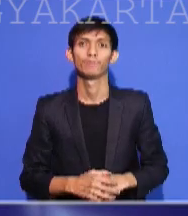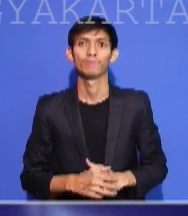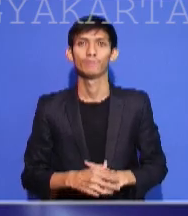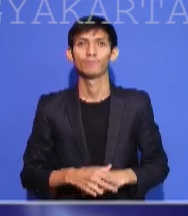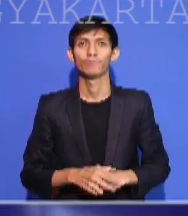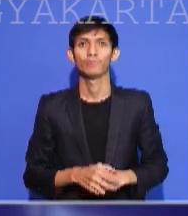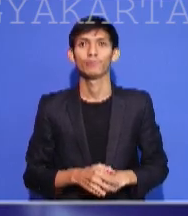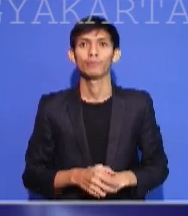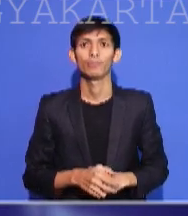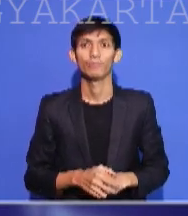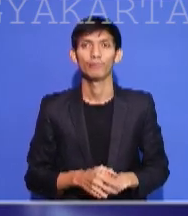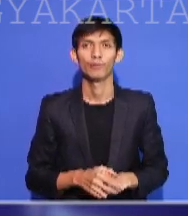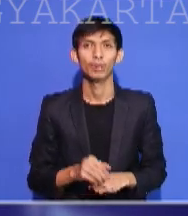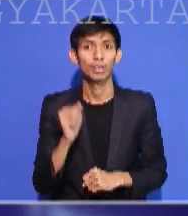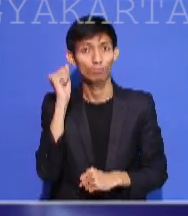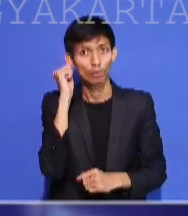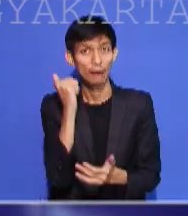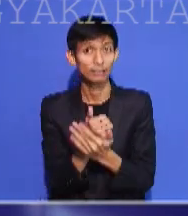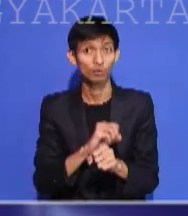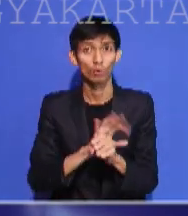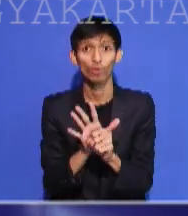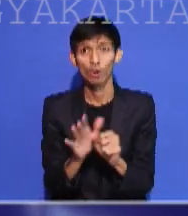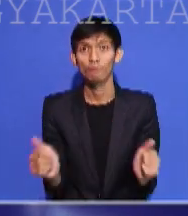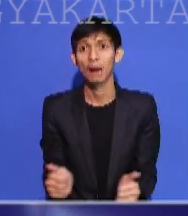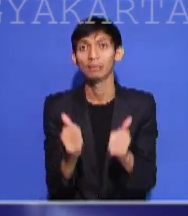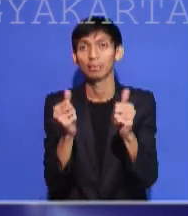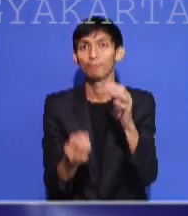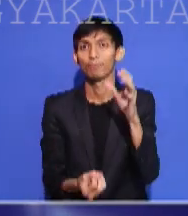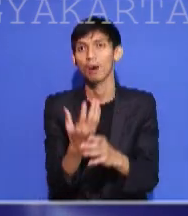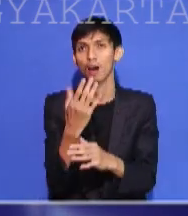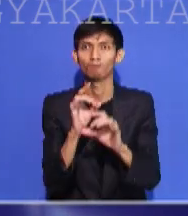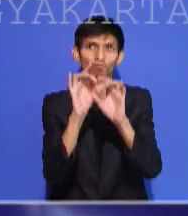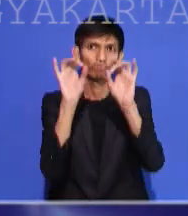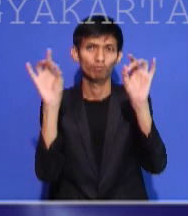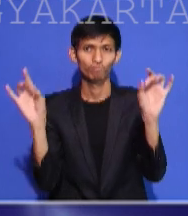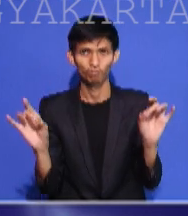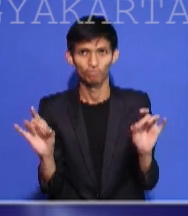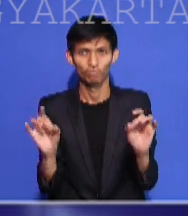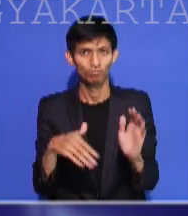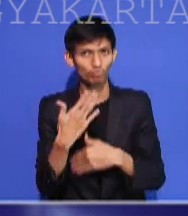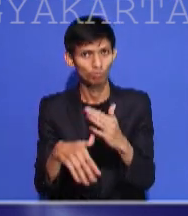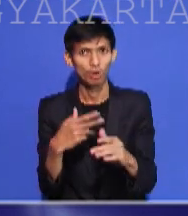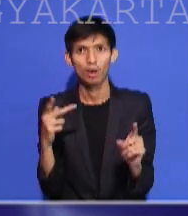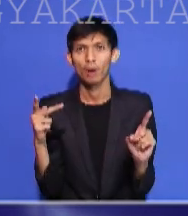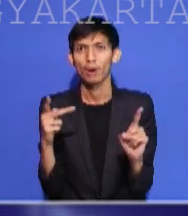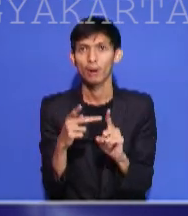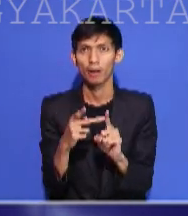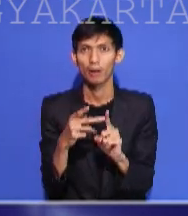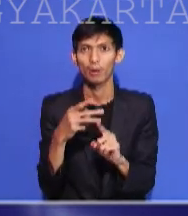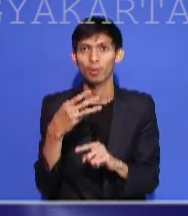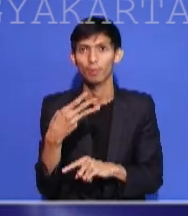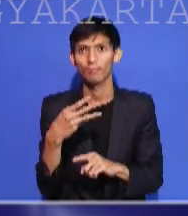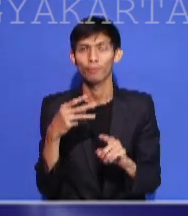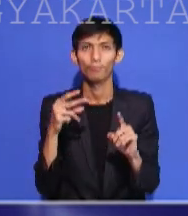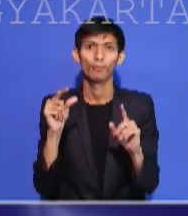seorang wanita asal Kulon Progo saudara berhasil mengembangkan berbagai macam produk olahan herbal dari bahan baku tanaman